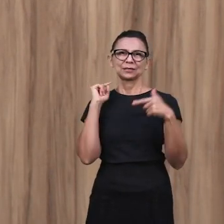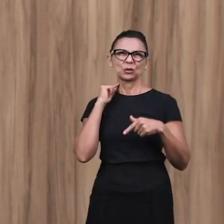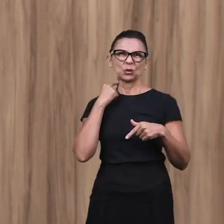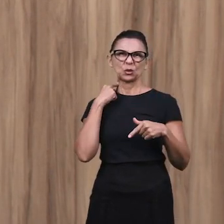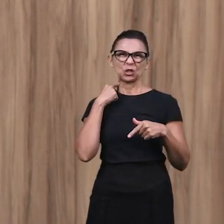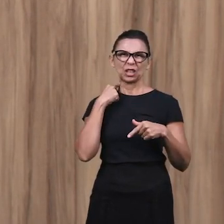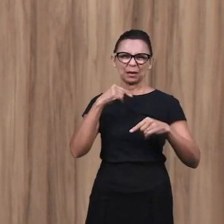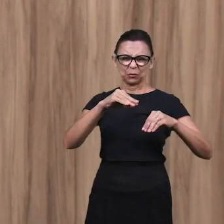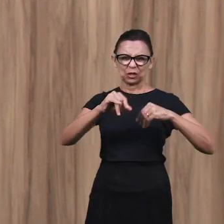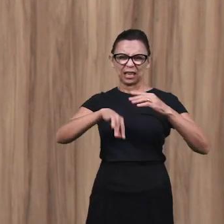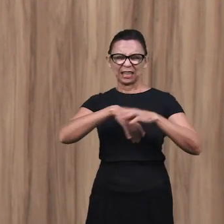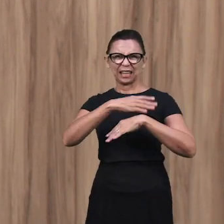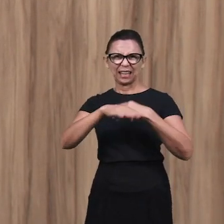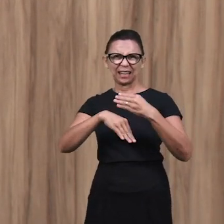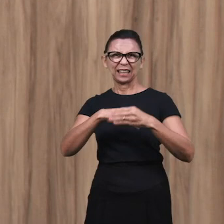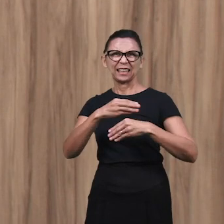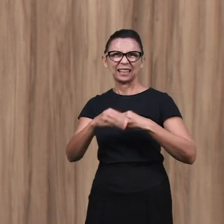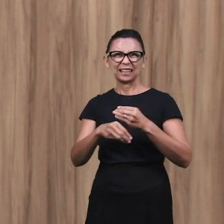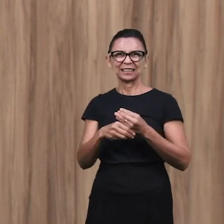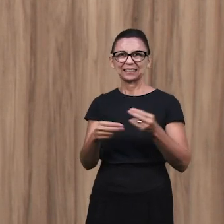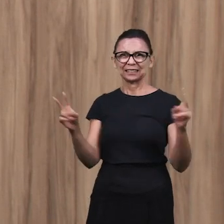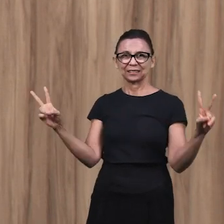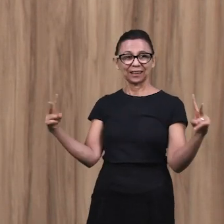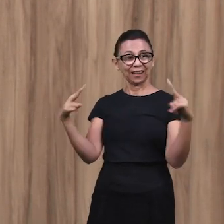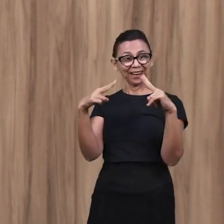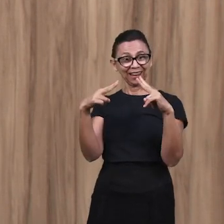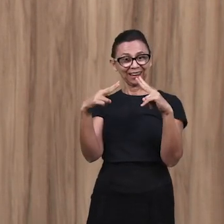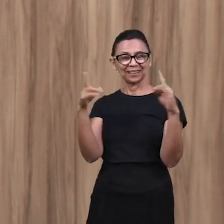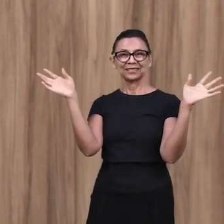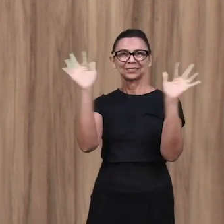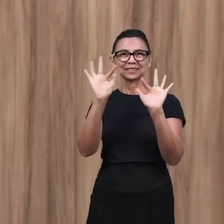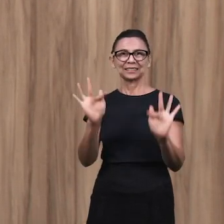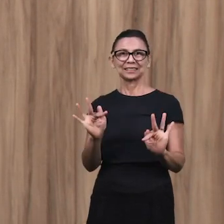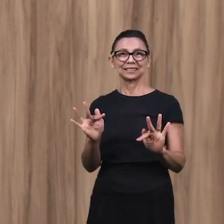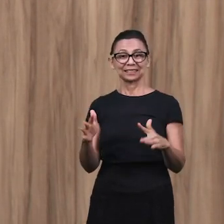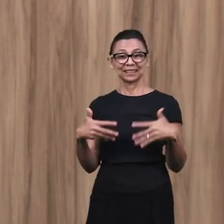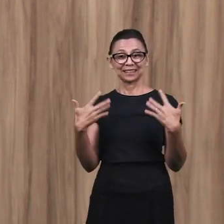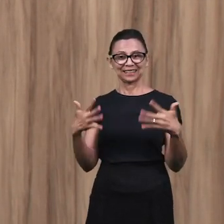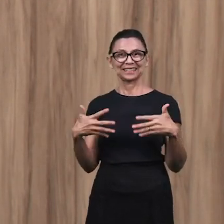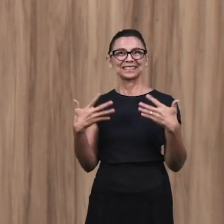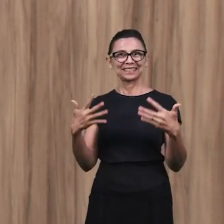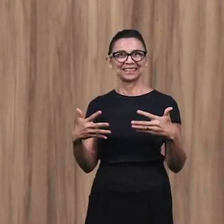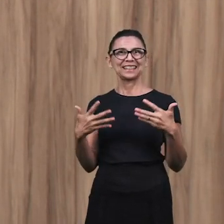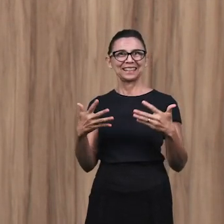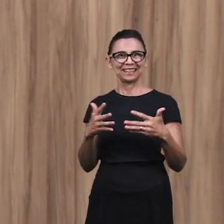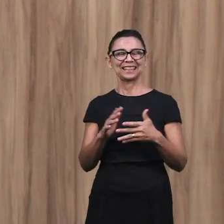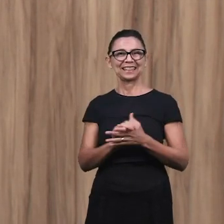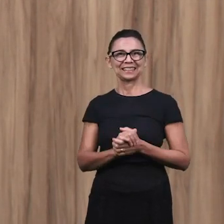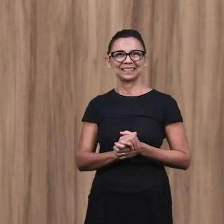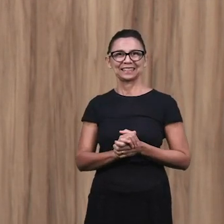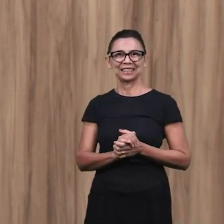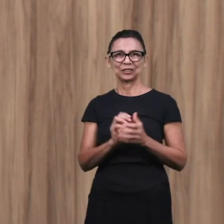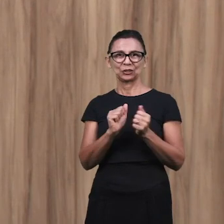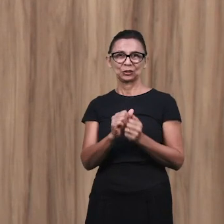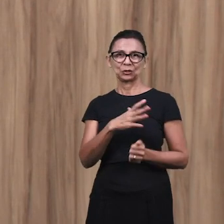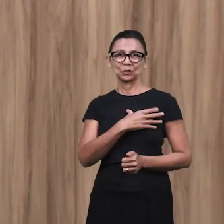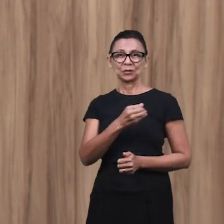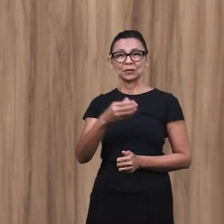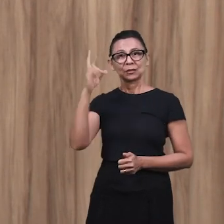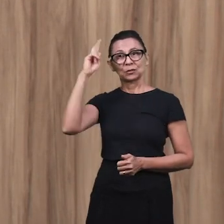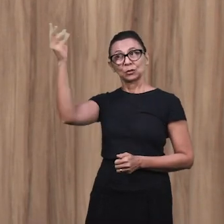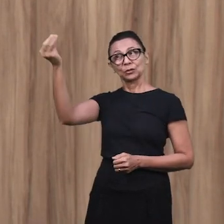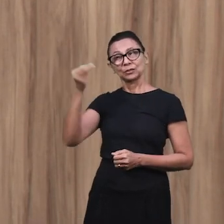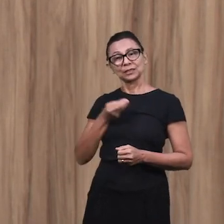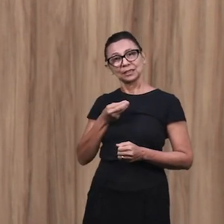Rire ensemble, se salir ensemble, regarder dans les yeux, être joyeux avec ceux que le Seigneur nous a donnés par